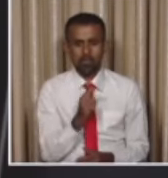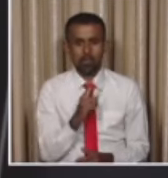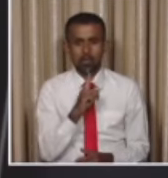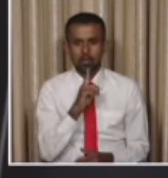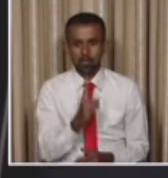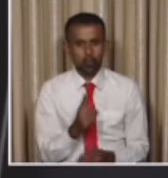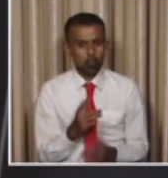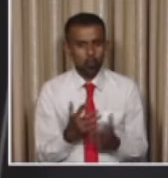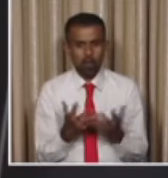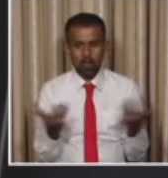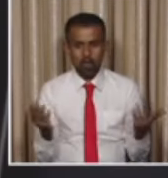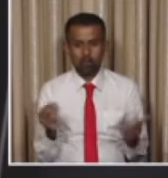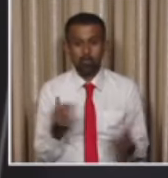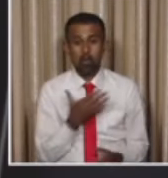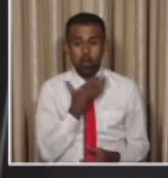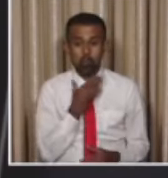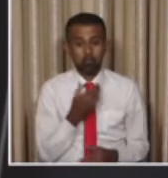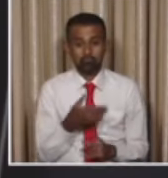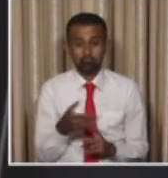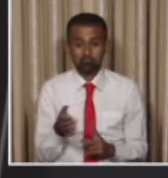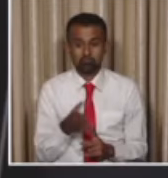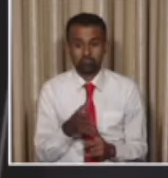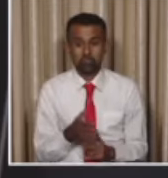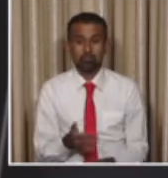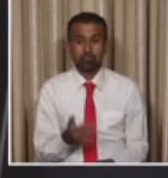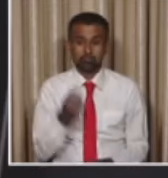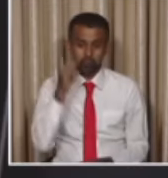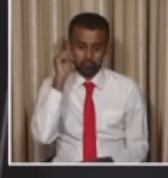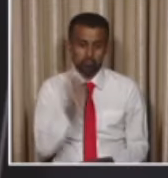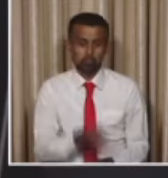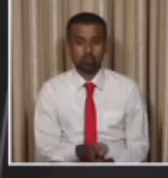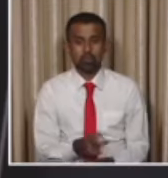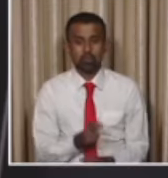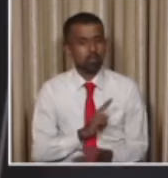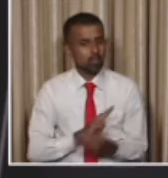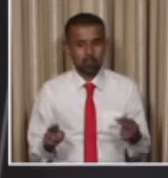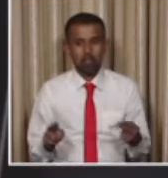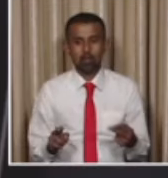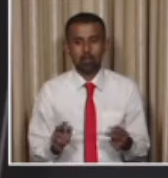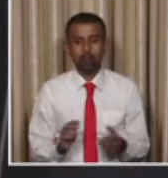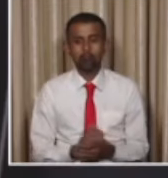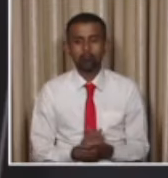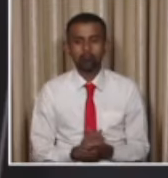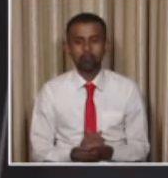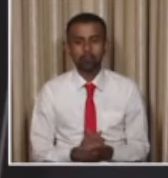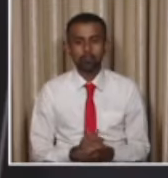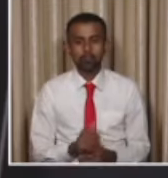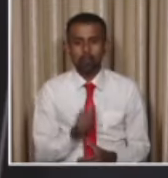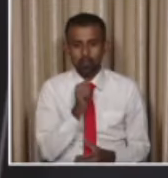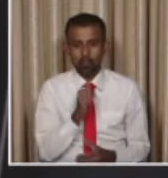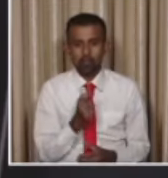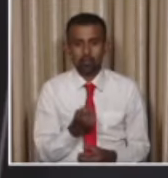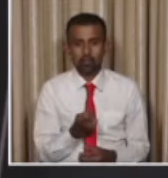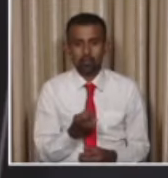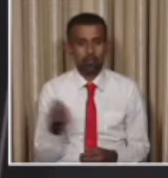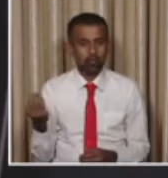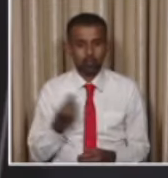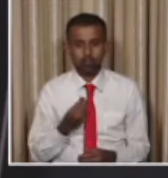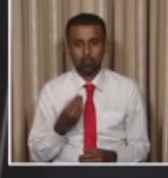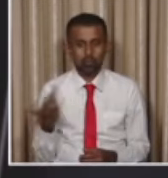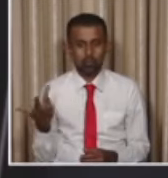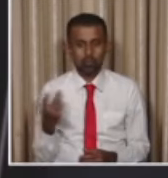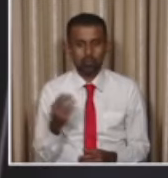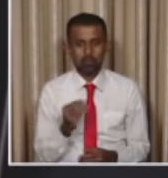නැත්තම් මේ බොරුව කිව්වොත් ඒක සහ ගහනවා. මේක කරන්න එපා. මේ තියෙන තත්ත්වේ මේ සල්ලි දුන්න නැත්තම්